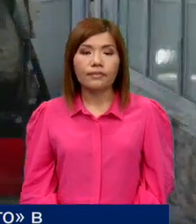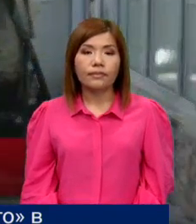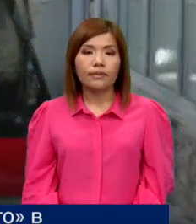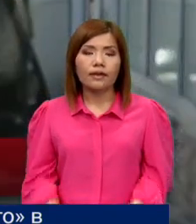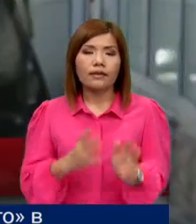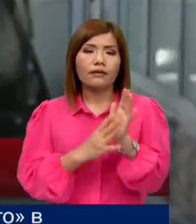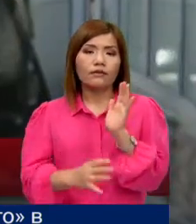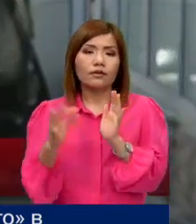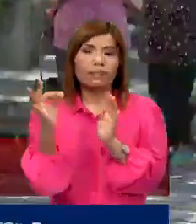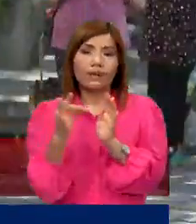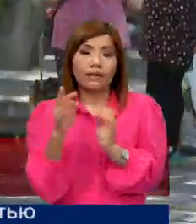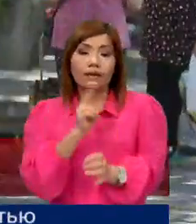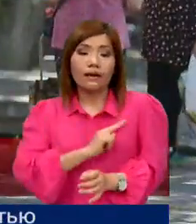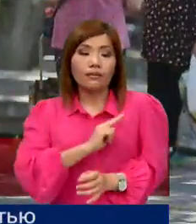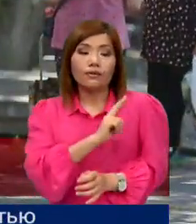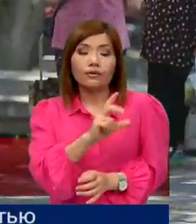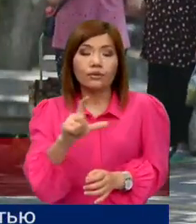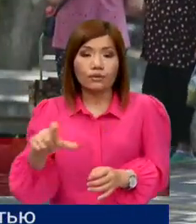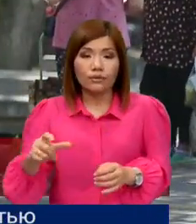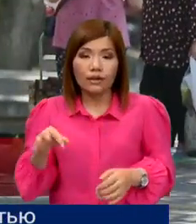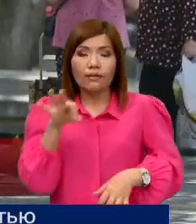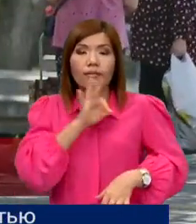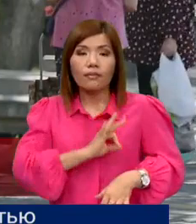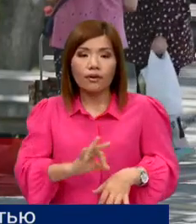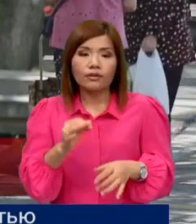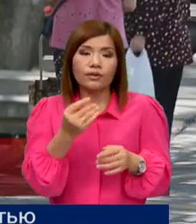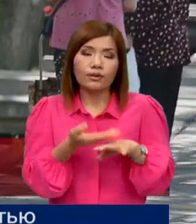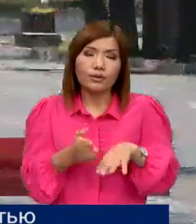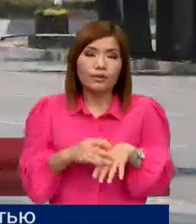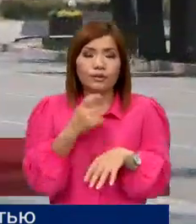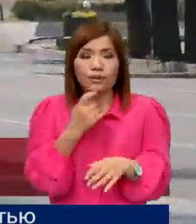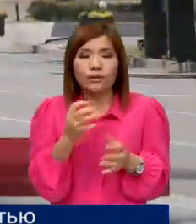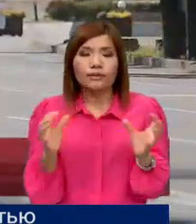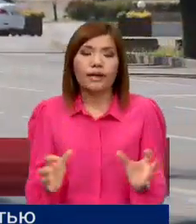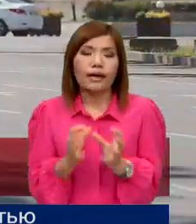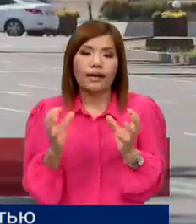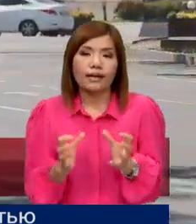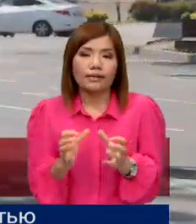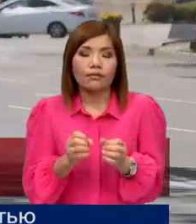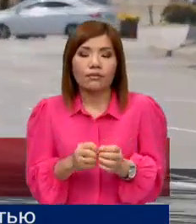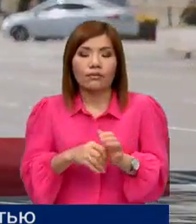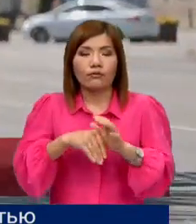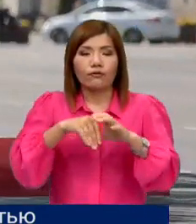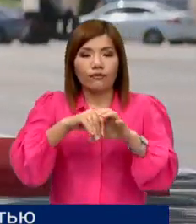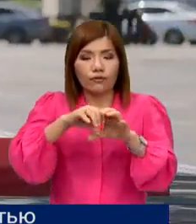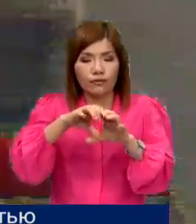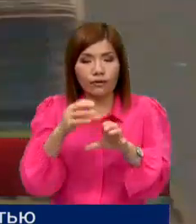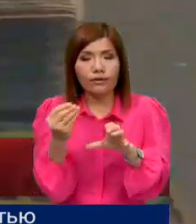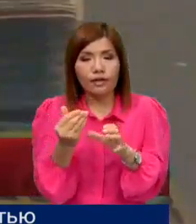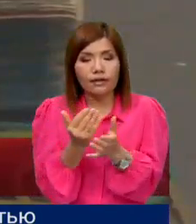Почти 90% работающих казахстанцев пользуются несложным продуктом для сохранности и приумножения своих